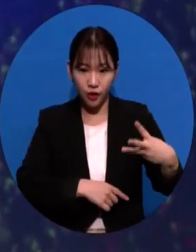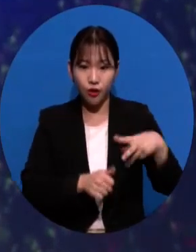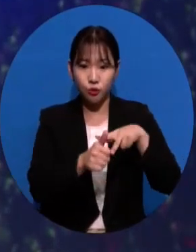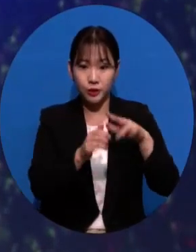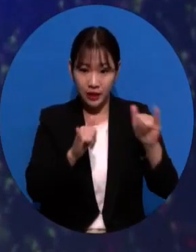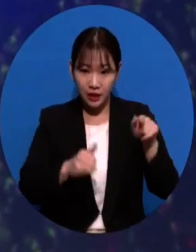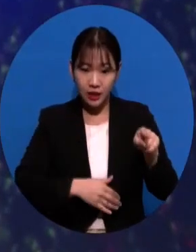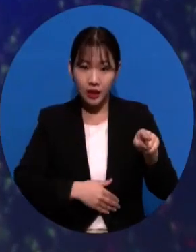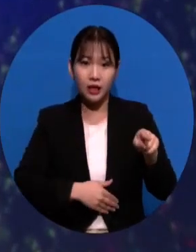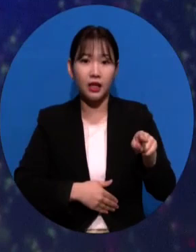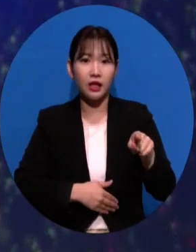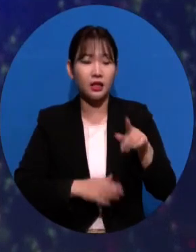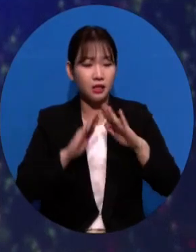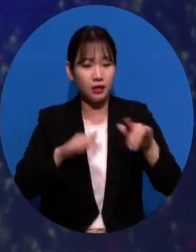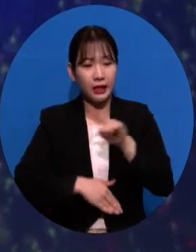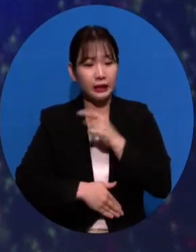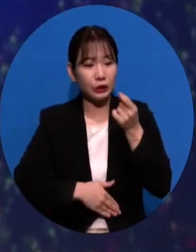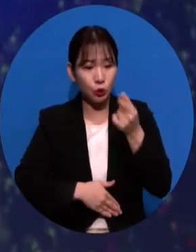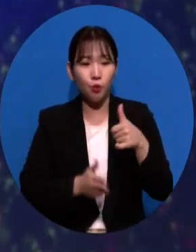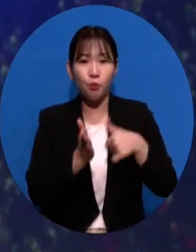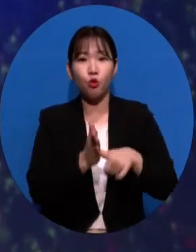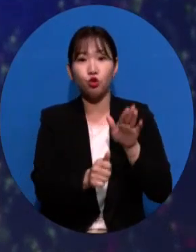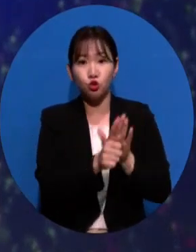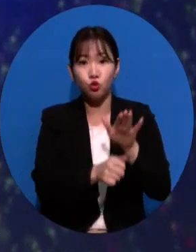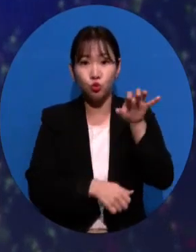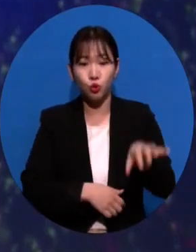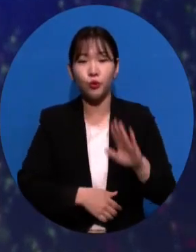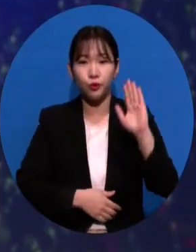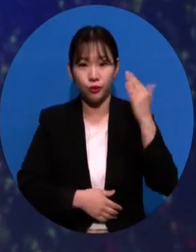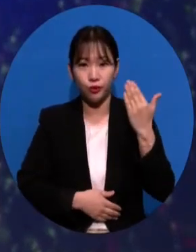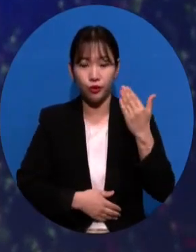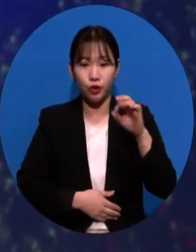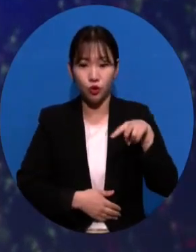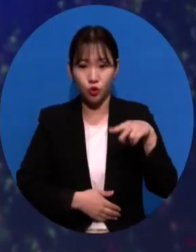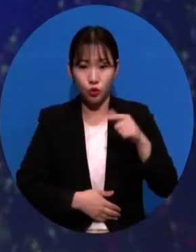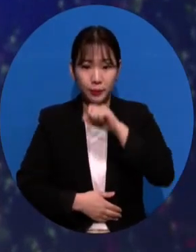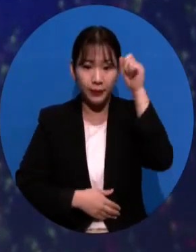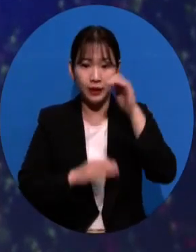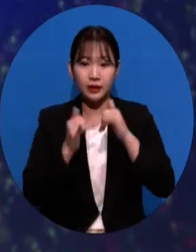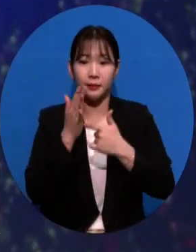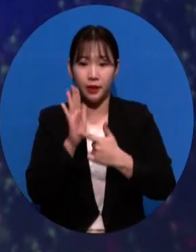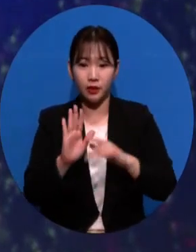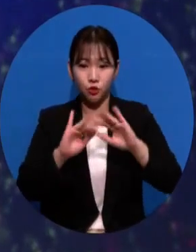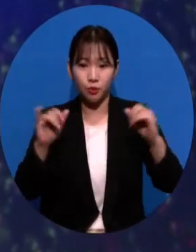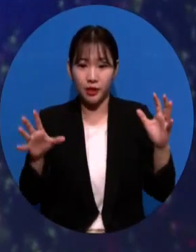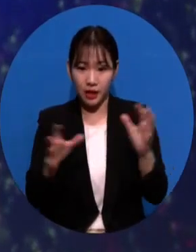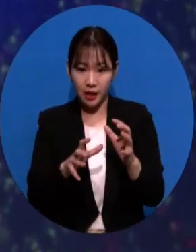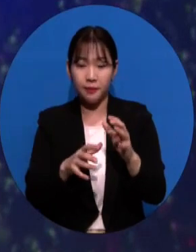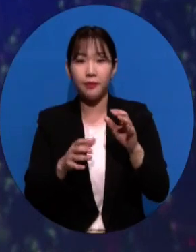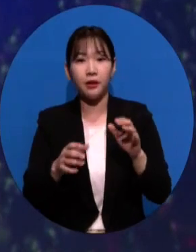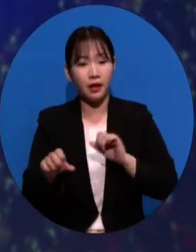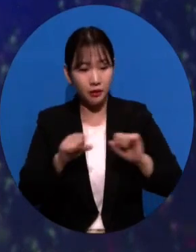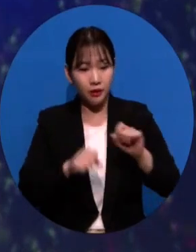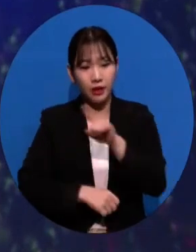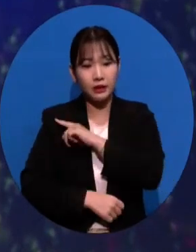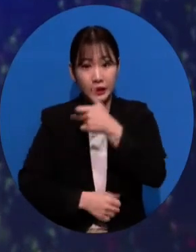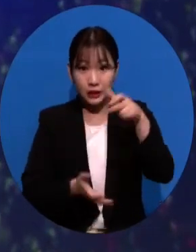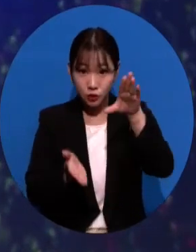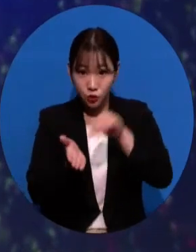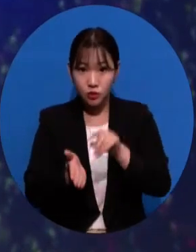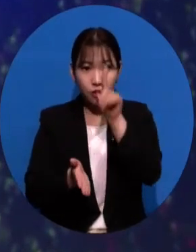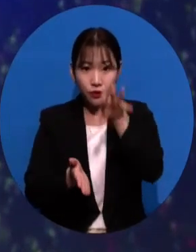전남은 가장 적은 득표율을 올린 곳이 됐는데요. 윤석열 당선인이 밝힌 국민통합 행보의 가장 큰